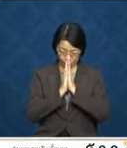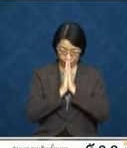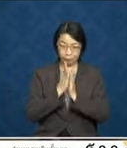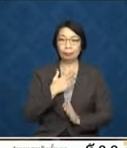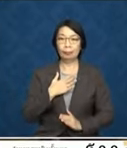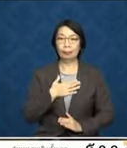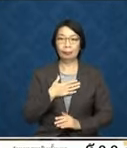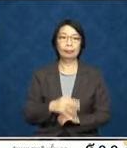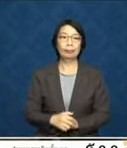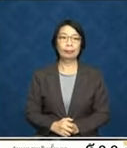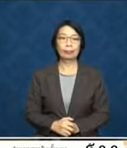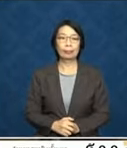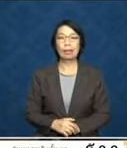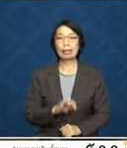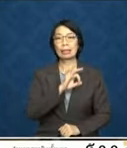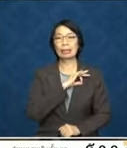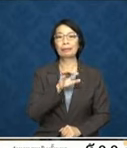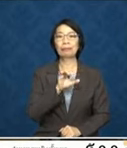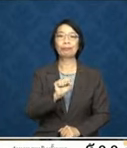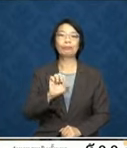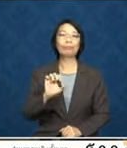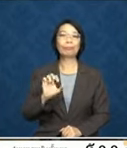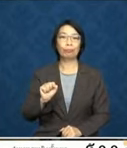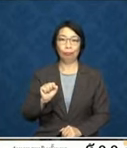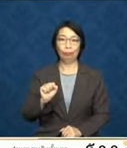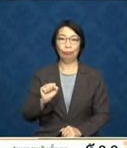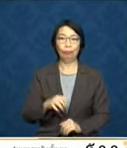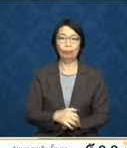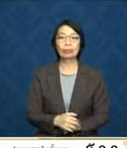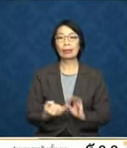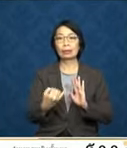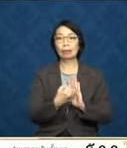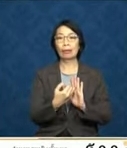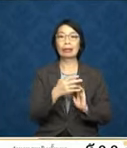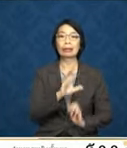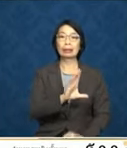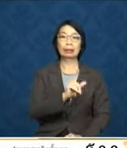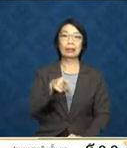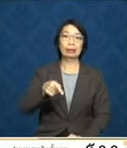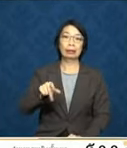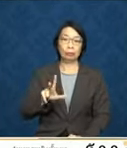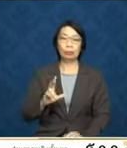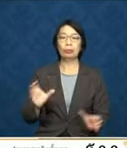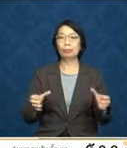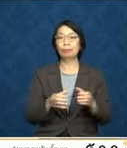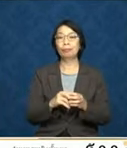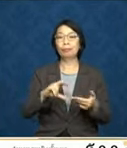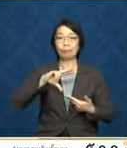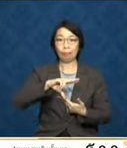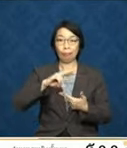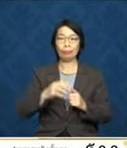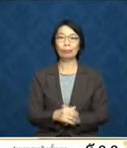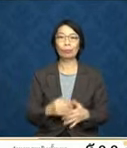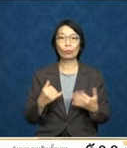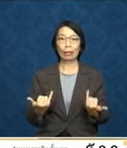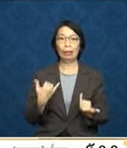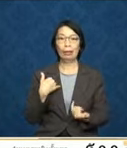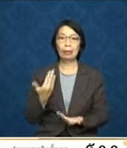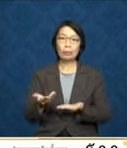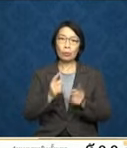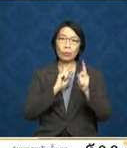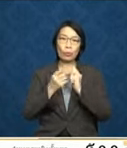จนาจังหวะสมาชิกสภาผู้แทนราษฎรจังหวัดชัยภูมิเขต4พรรคพลังประชารัฐวันนี้ดิฉันมีข้อห